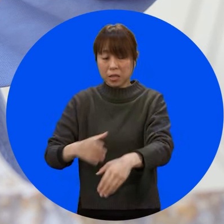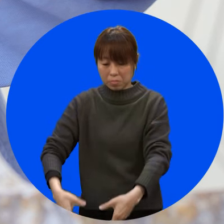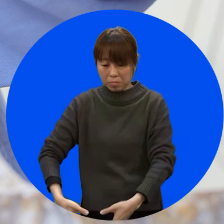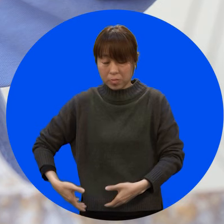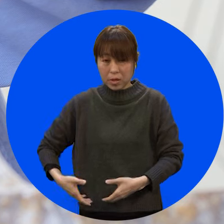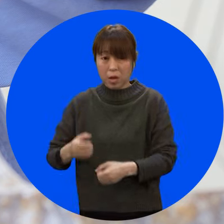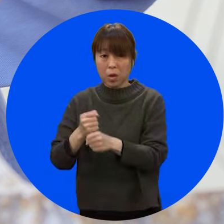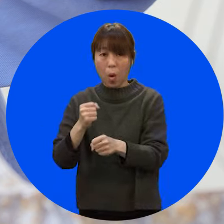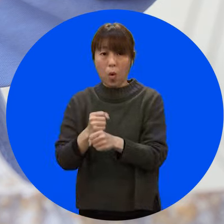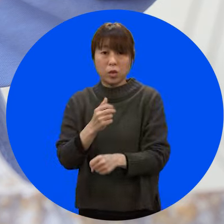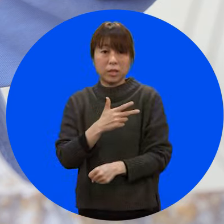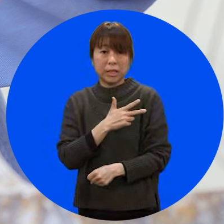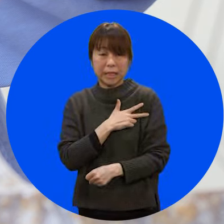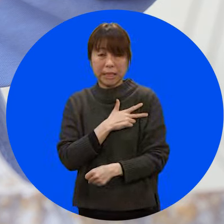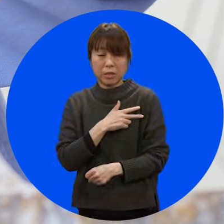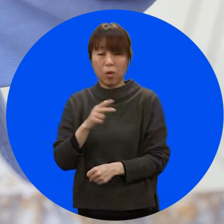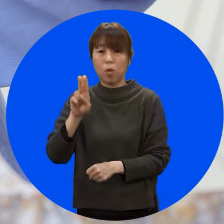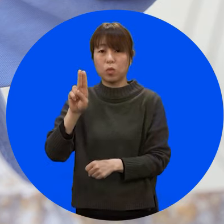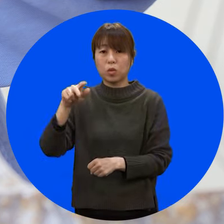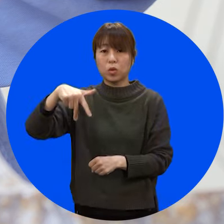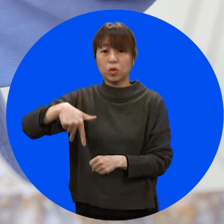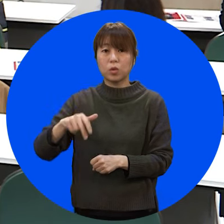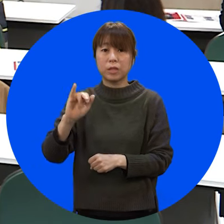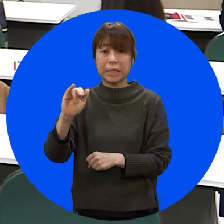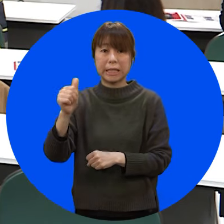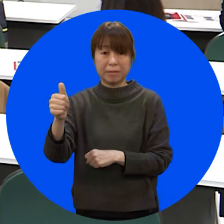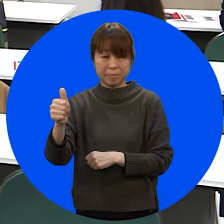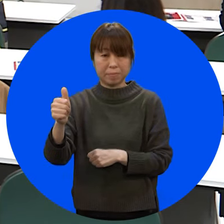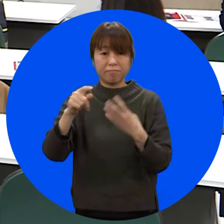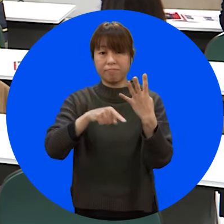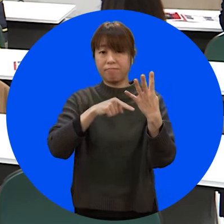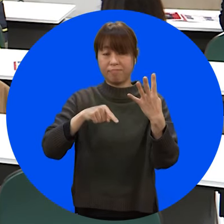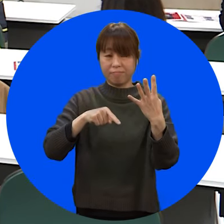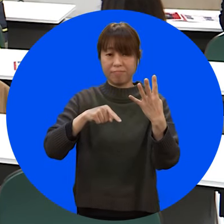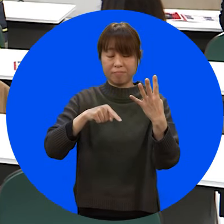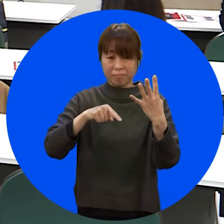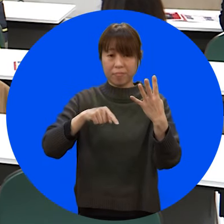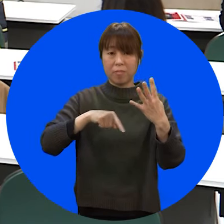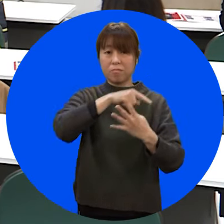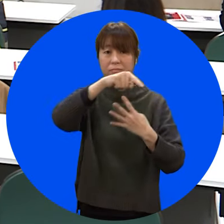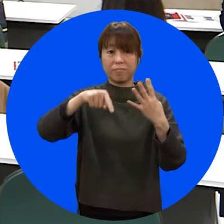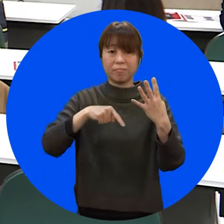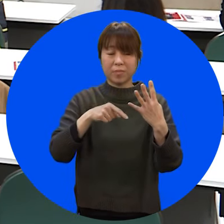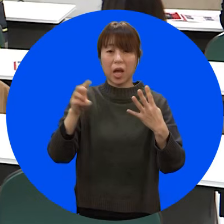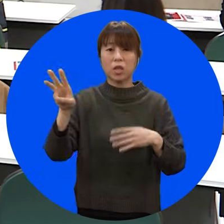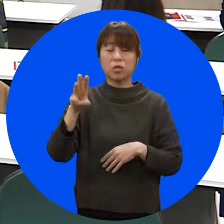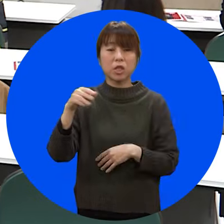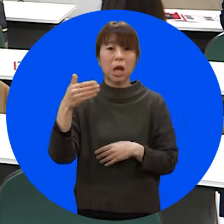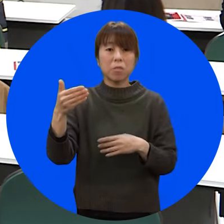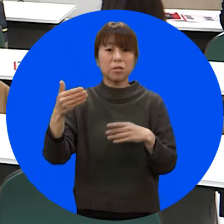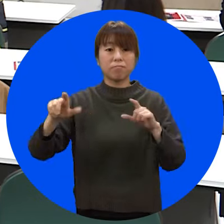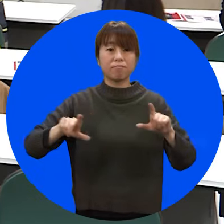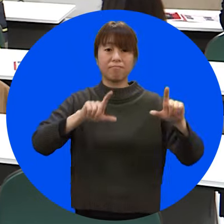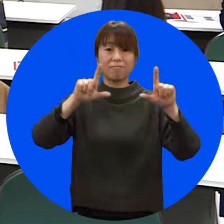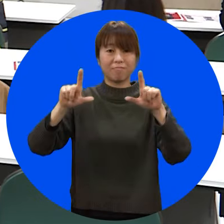そして義肢装具士の臼井文雄さん、いずれの方も杉並区にお住まいです